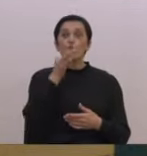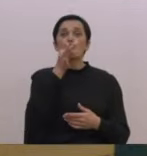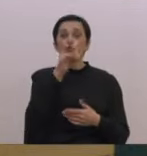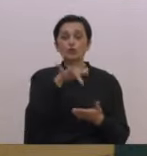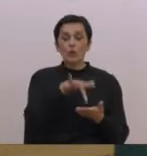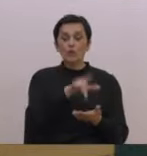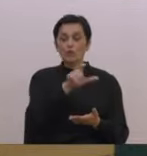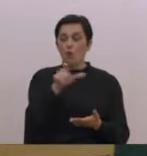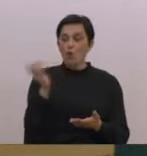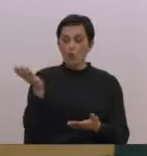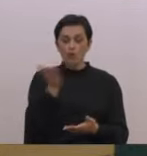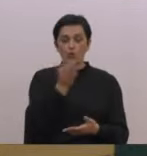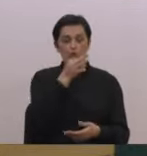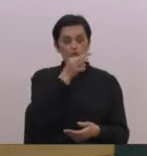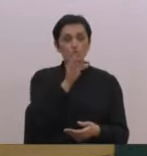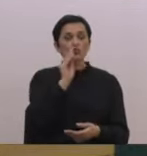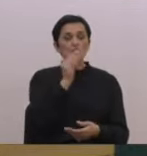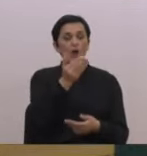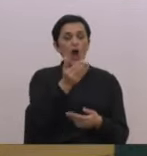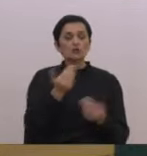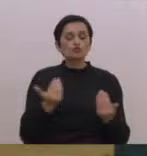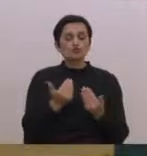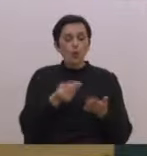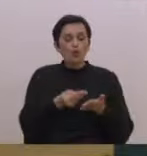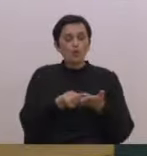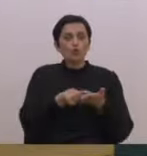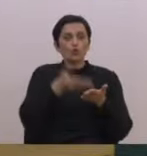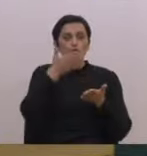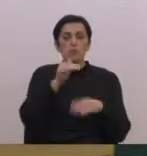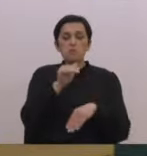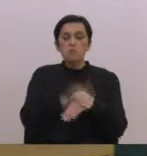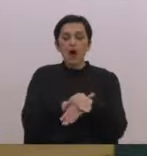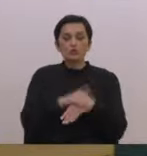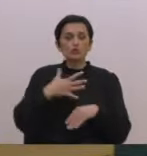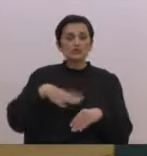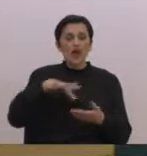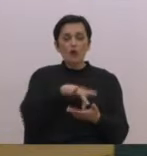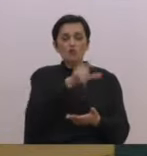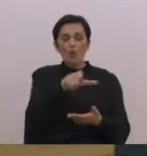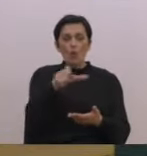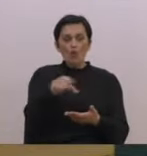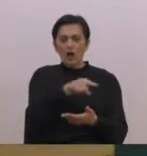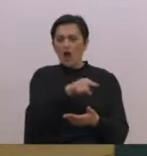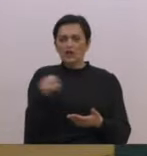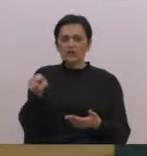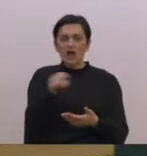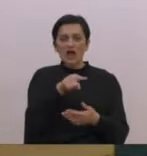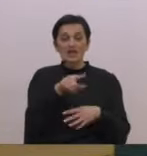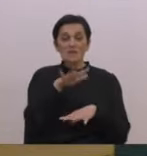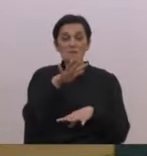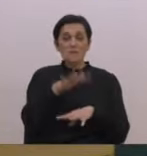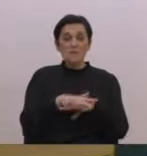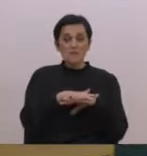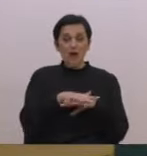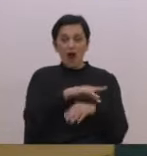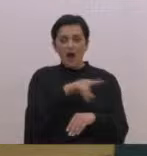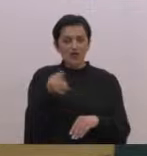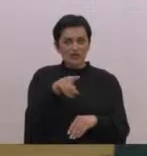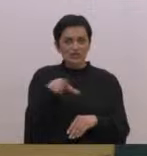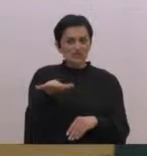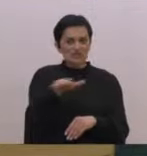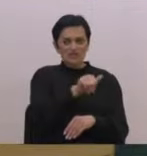მოქალაქეებს, როცა მათ უძვირდება ცხოვრება და არ არსებობს ფაქტობრივად საქართველოს მოქალაქე, რომელსაც ბანკში არ ქონდეს